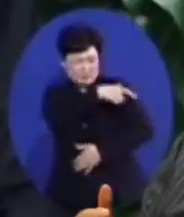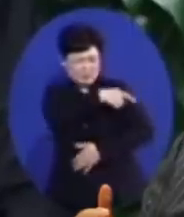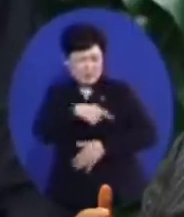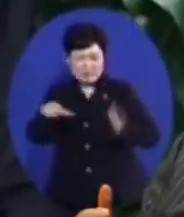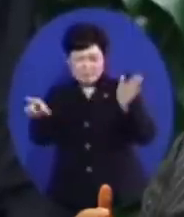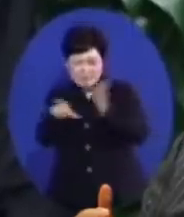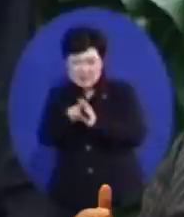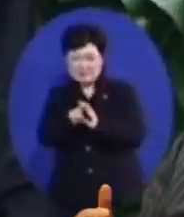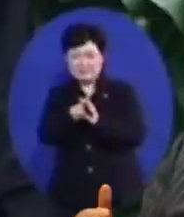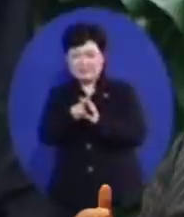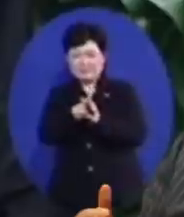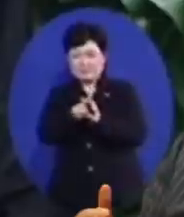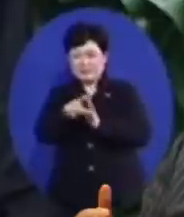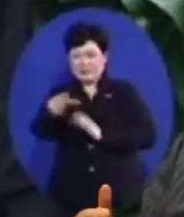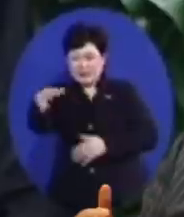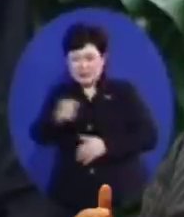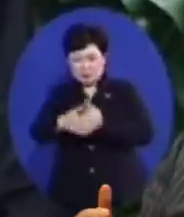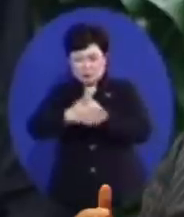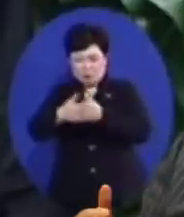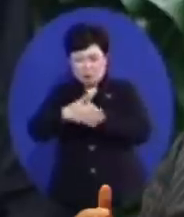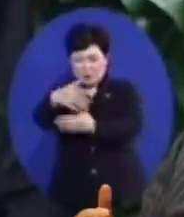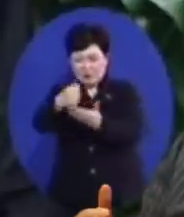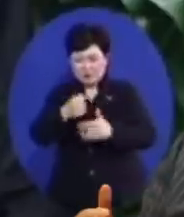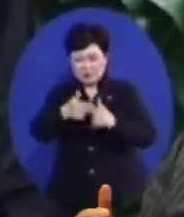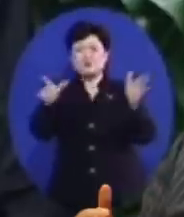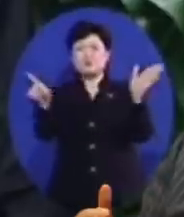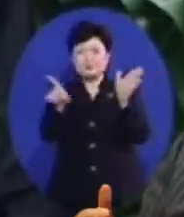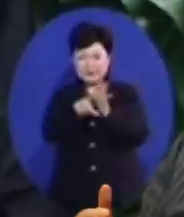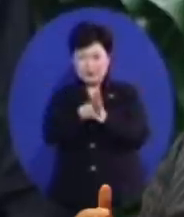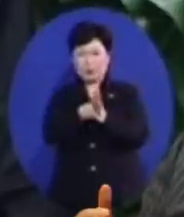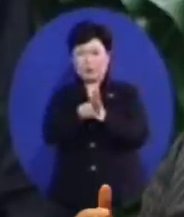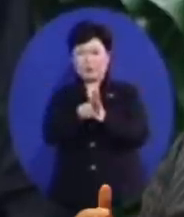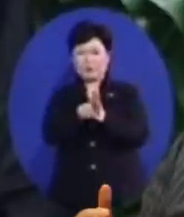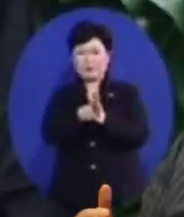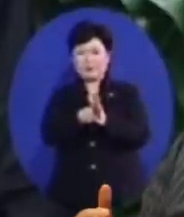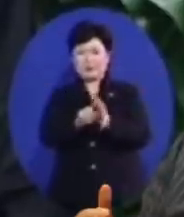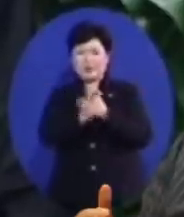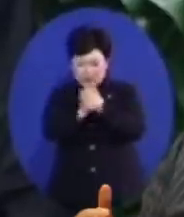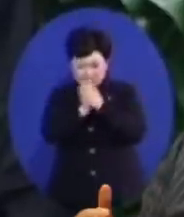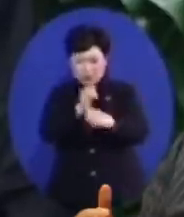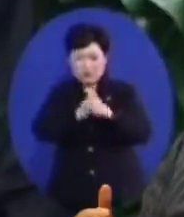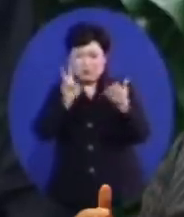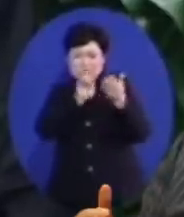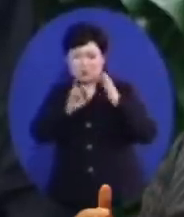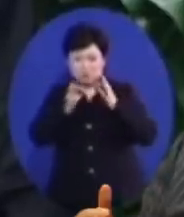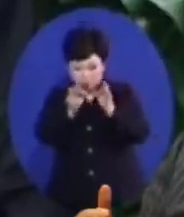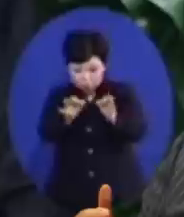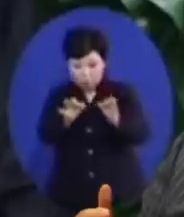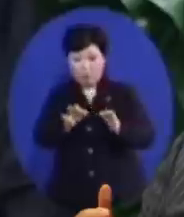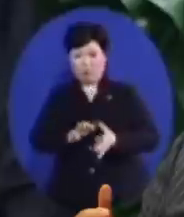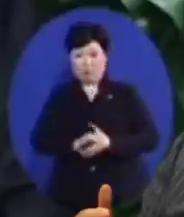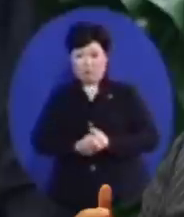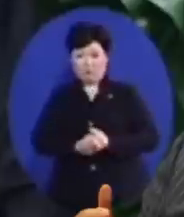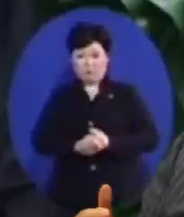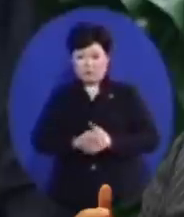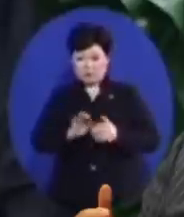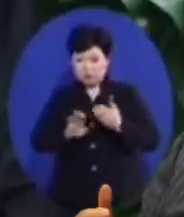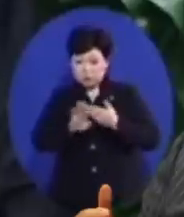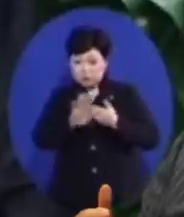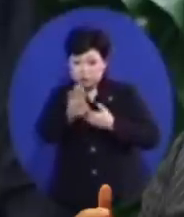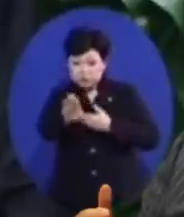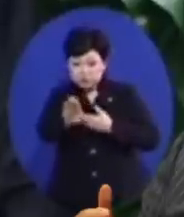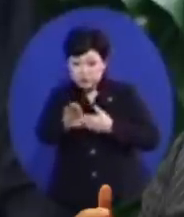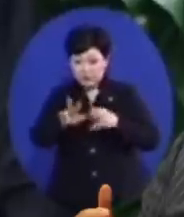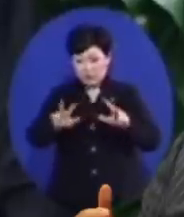의해서 제들의 도움으로 예수를 믿고 기도도 하고 찬송도 하고 그렇게 하다가 이제